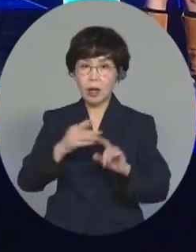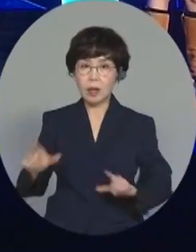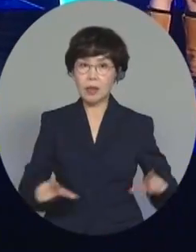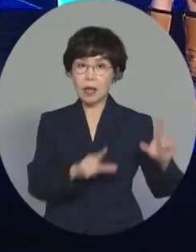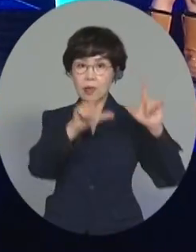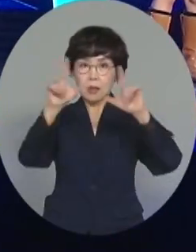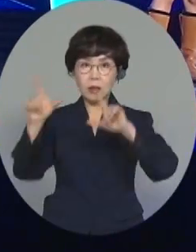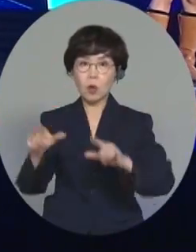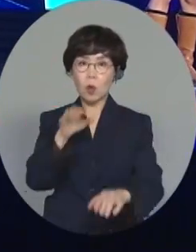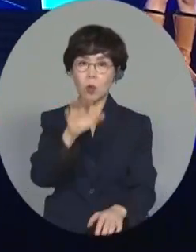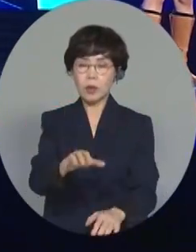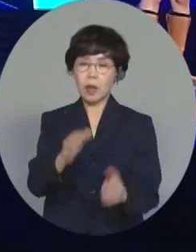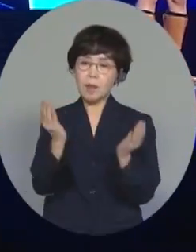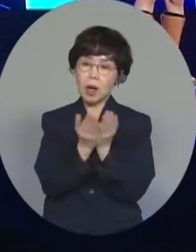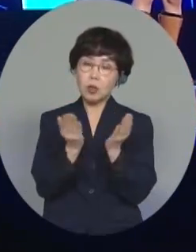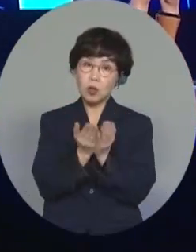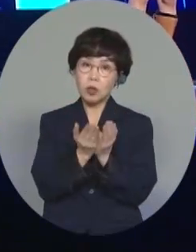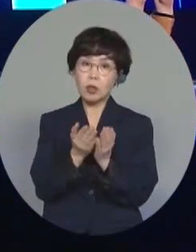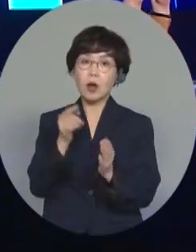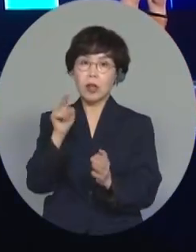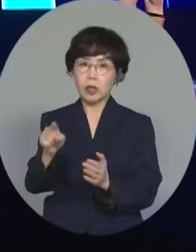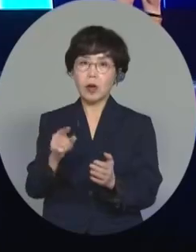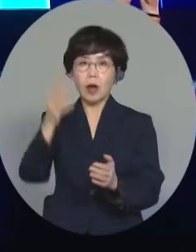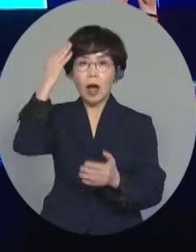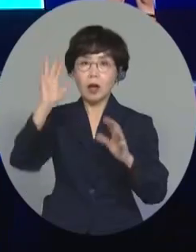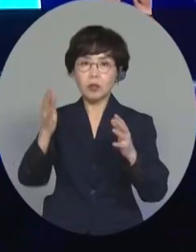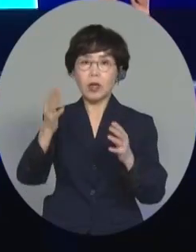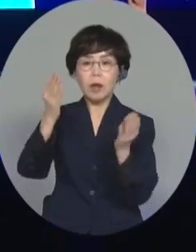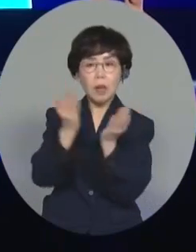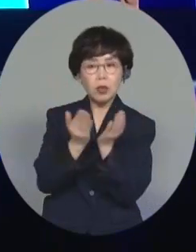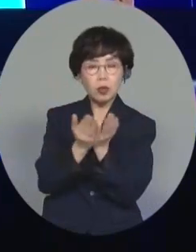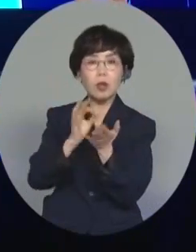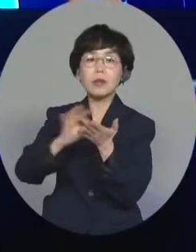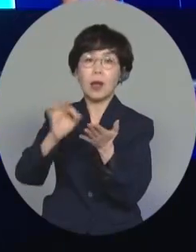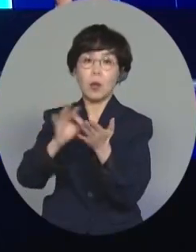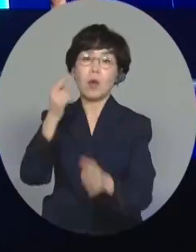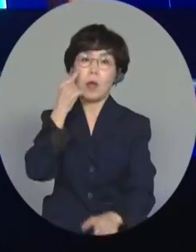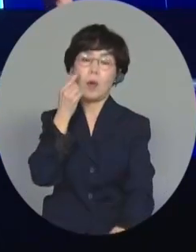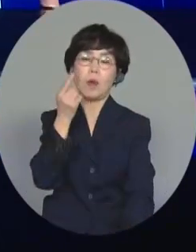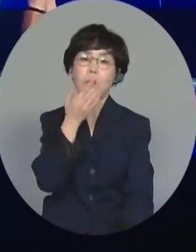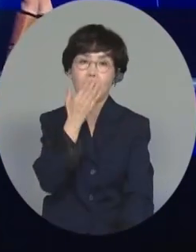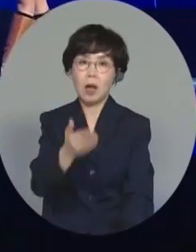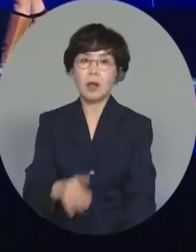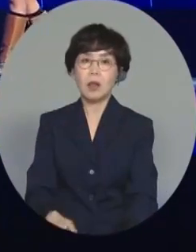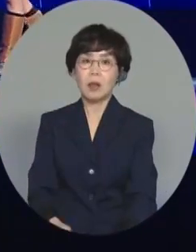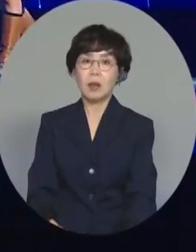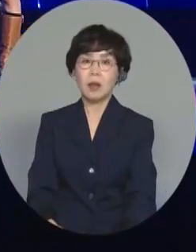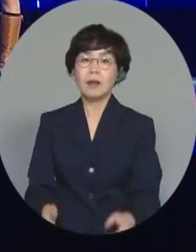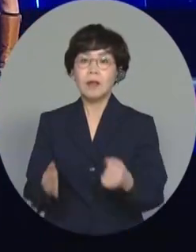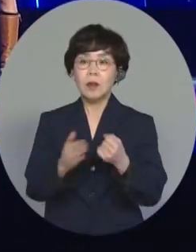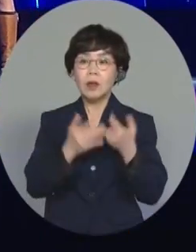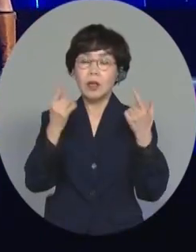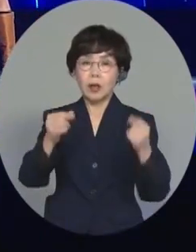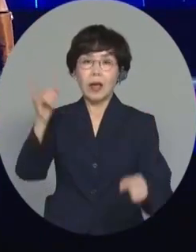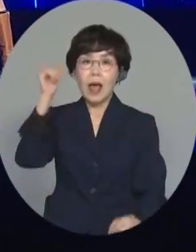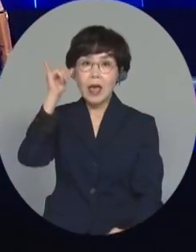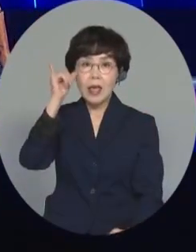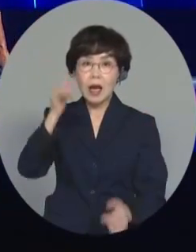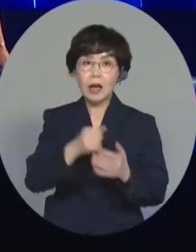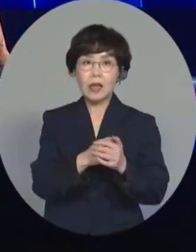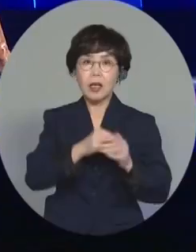잘 맞도록 이 모델을 파인 튜닝해서 한국에 맞도록 다시 한번 사용해 보실 수도 있습니다. 그래서 이렇게 AI